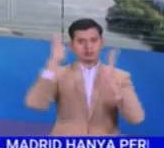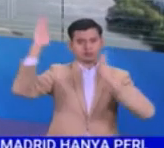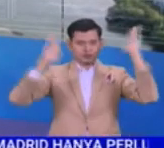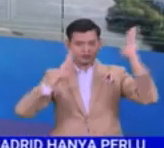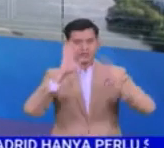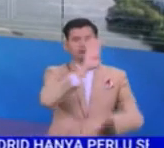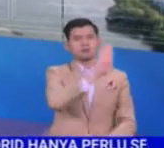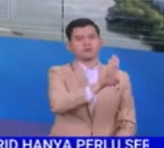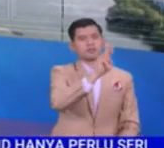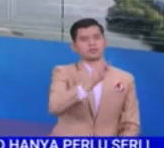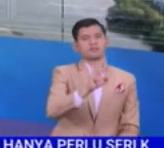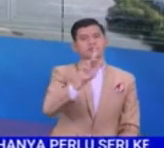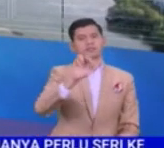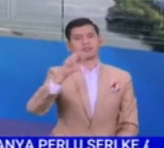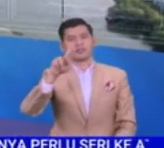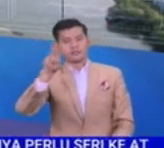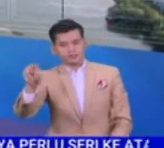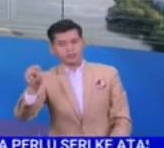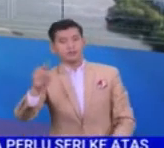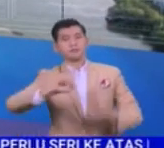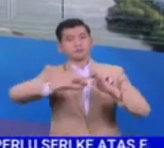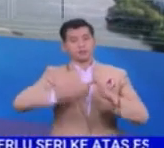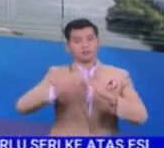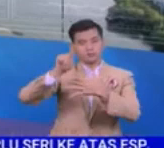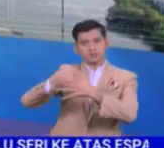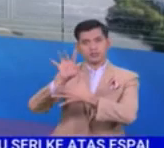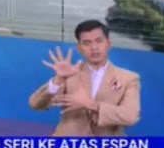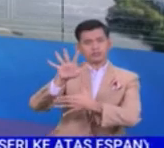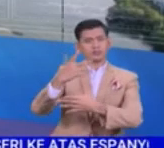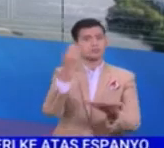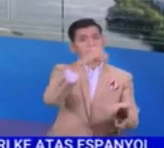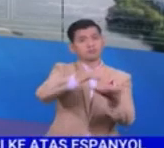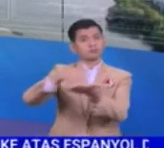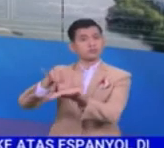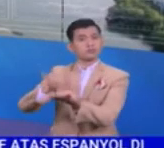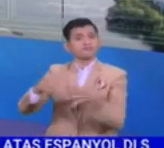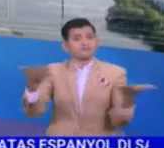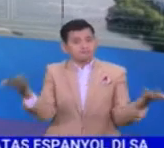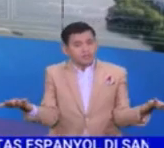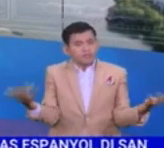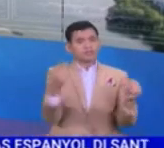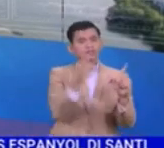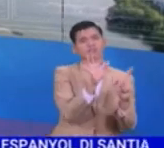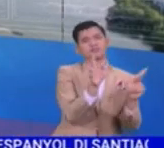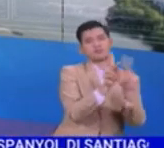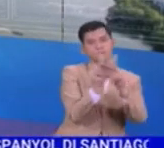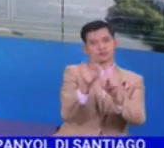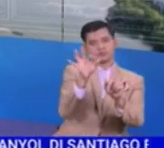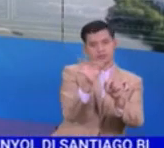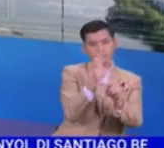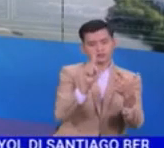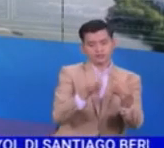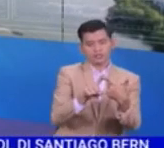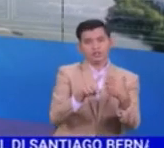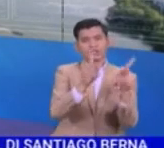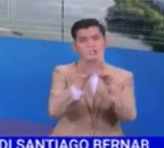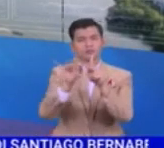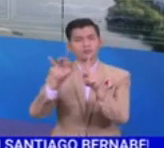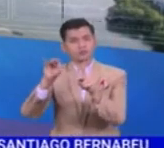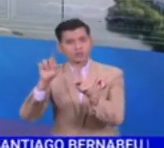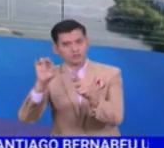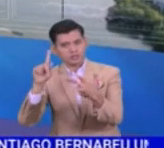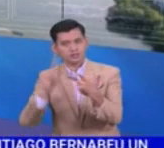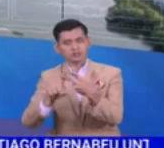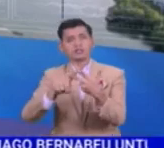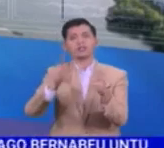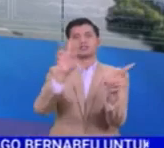Malaysia BMTKM bermula Mei ini. Antara lokaliti tersebut Kampung Pinanga di Tongod, Kampung Penimbawan Tuaran,